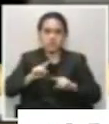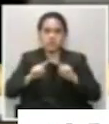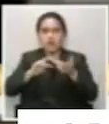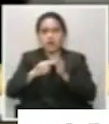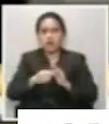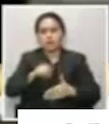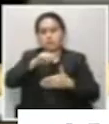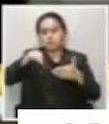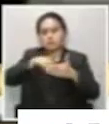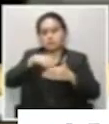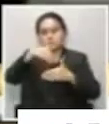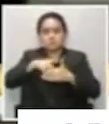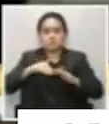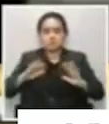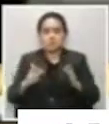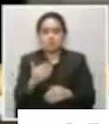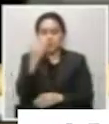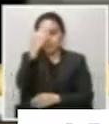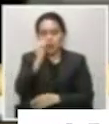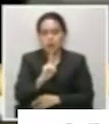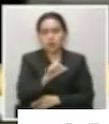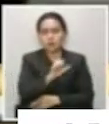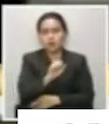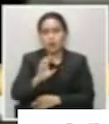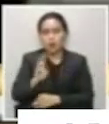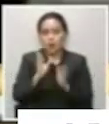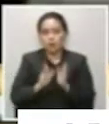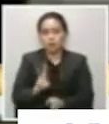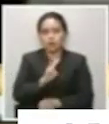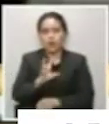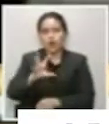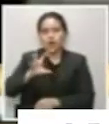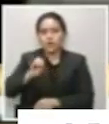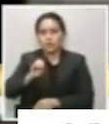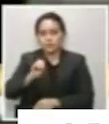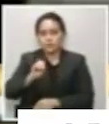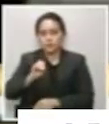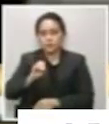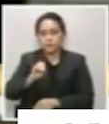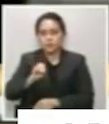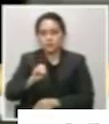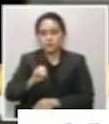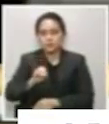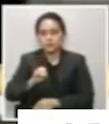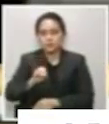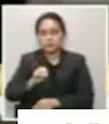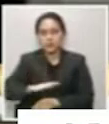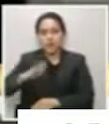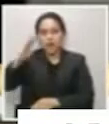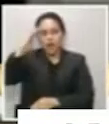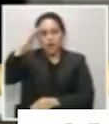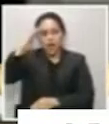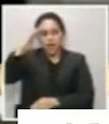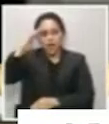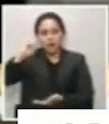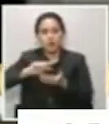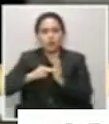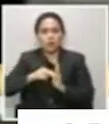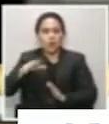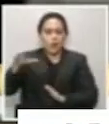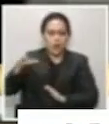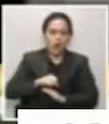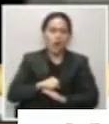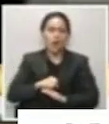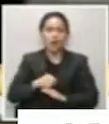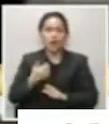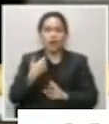ขาเพราะสว.250เสียงที่พลเอกประยุทธ์ตั้ง ็ต้องยกมือให้กับพล